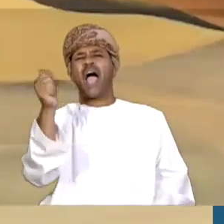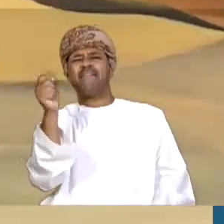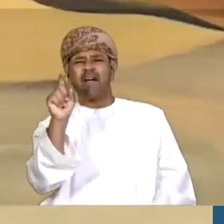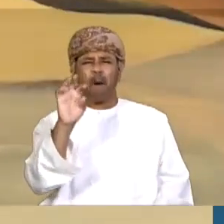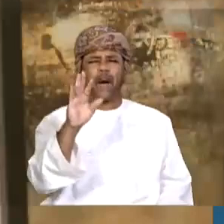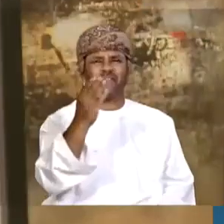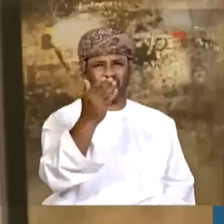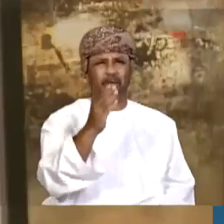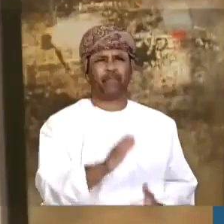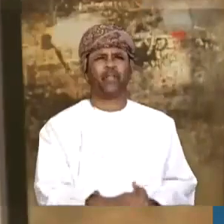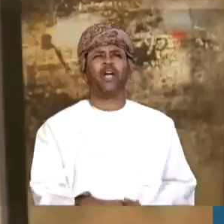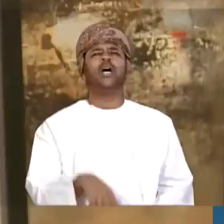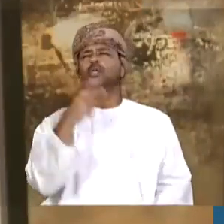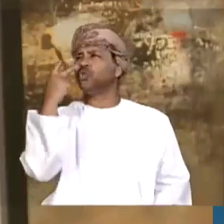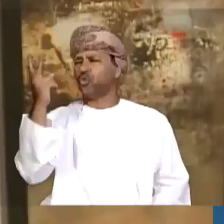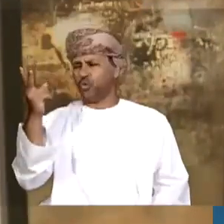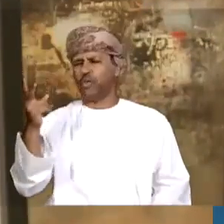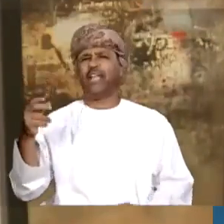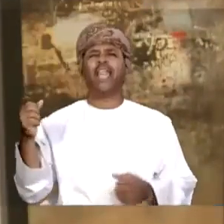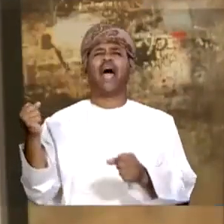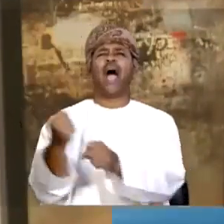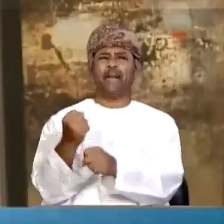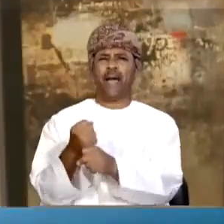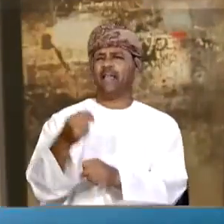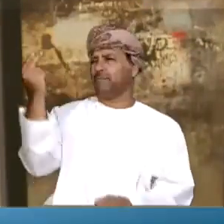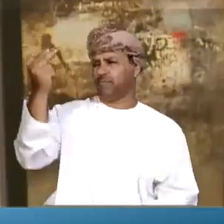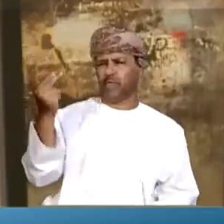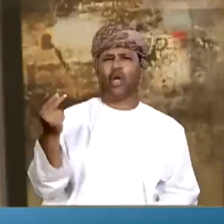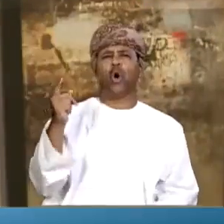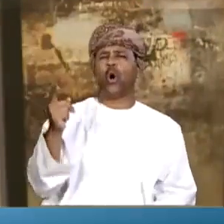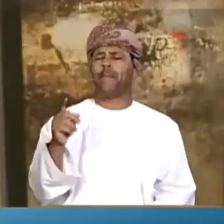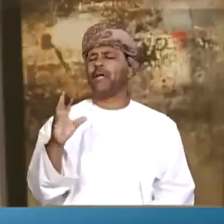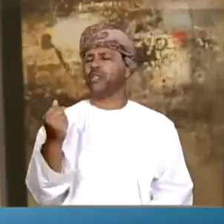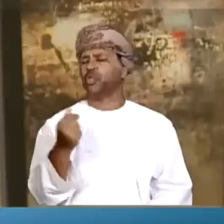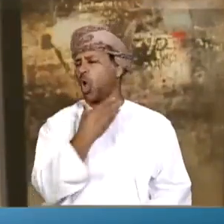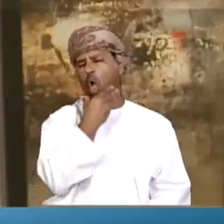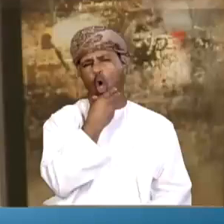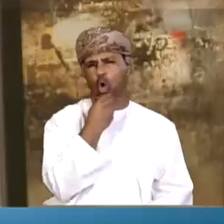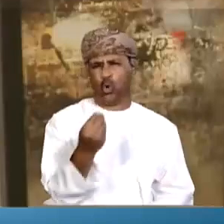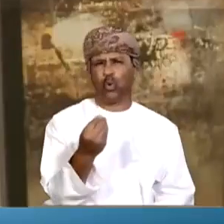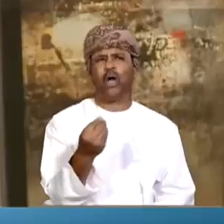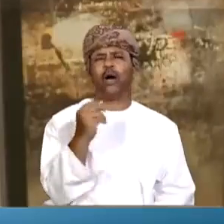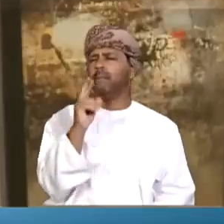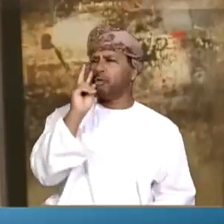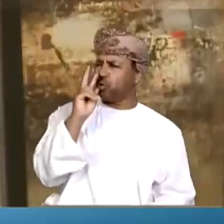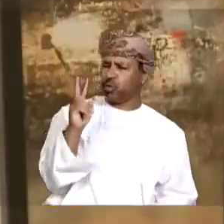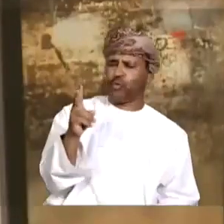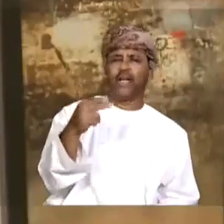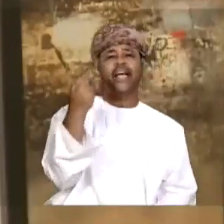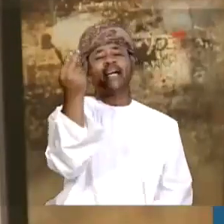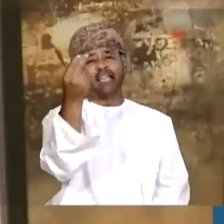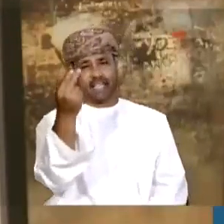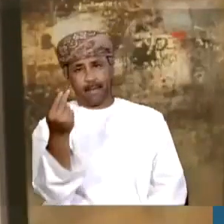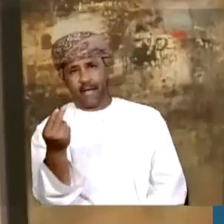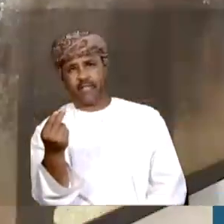على هذه الأعمال طابع البلاغة الكونية، يعني فيك أن تتلامس الكتابات المكتوبة